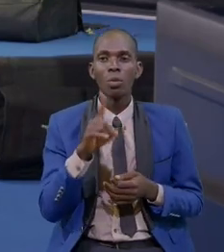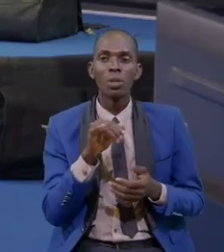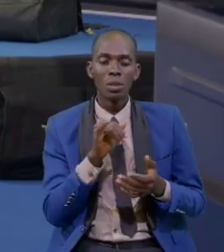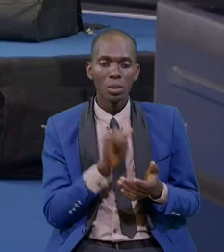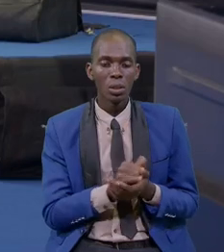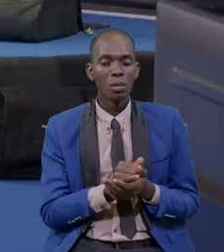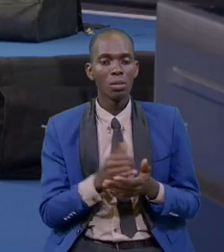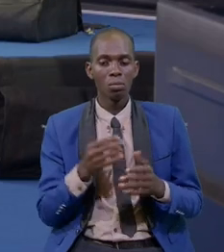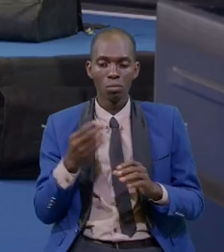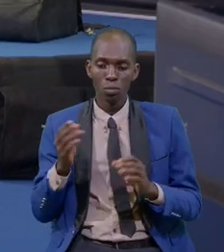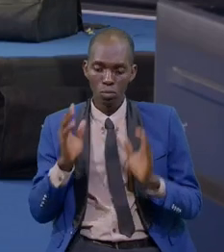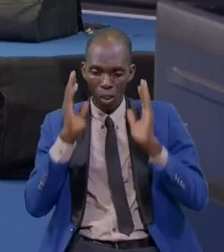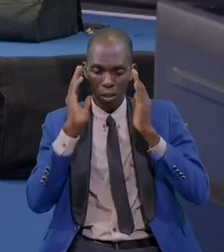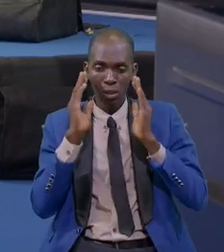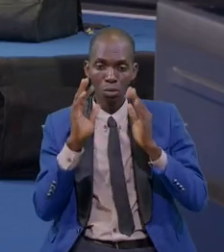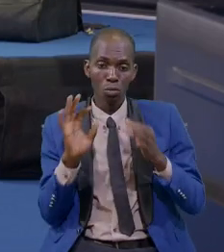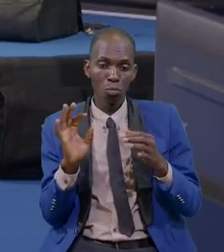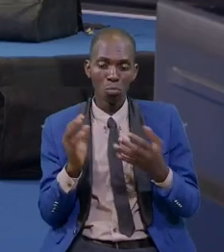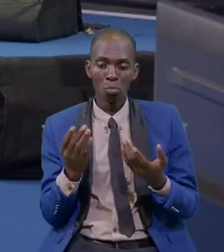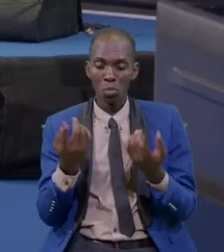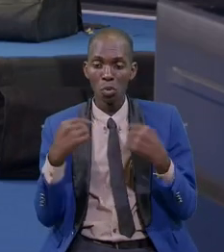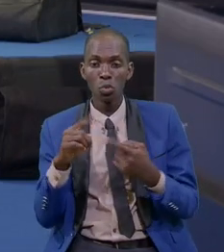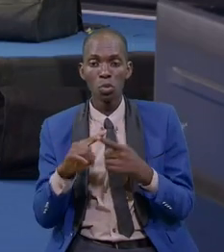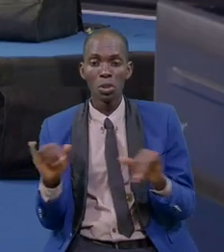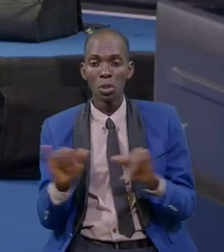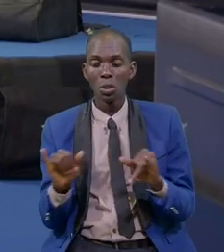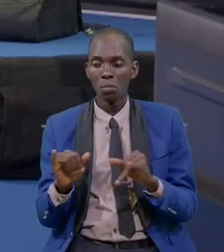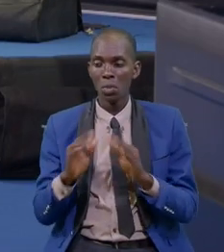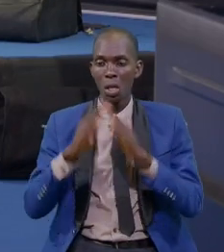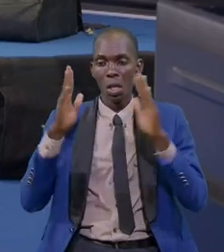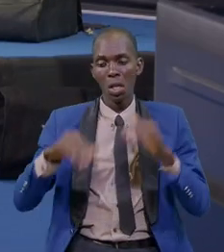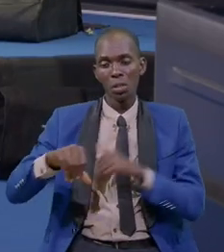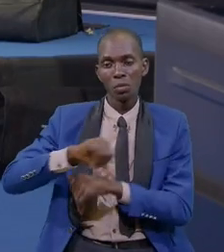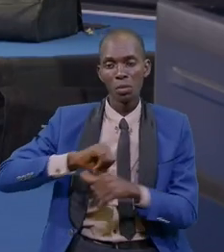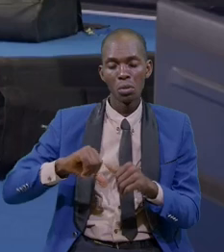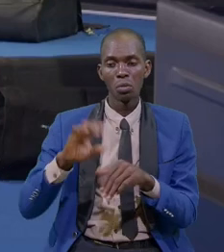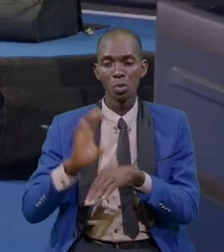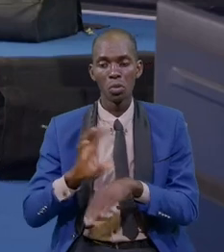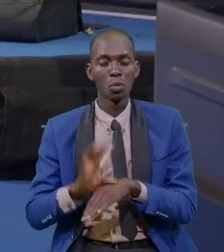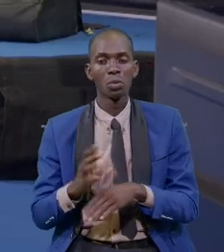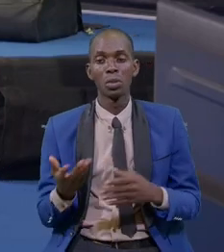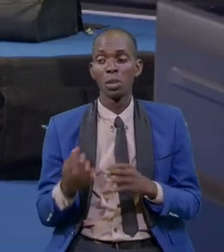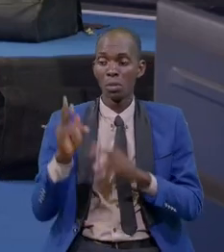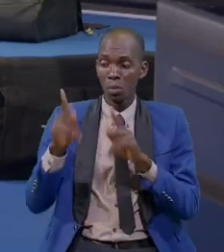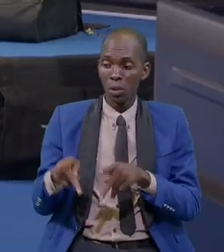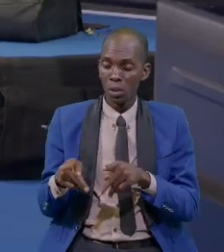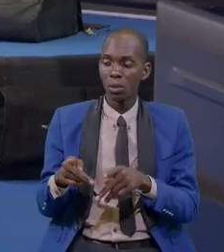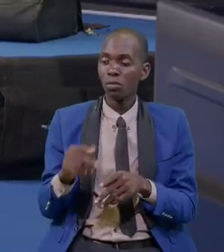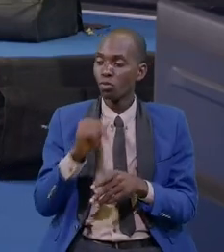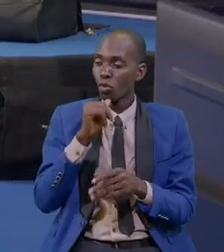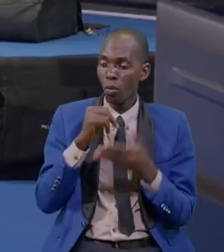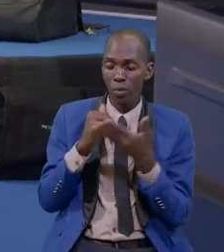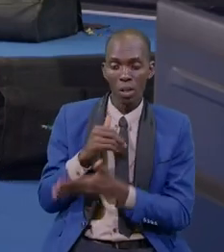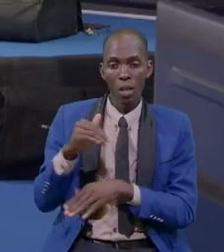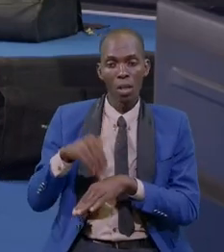à ma cellule de soins de maison. S'il n'est pas là, s'il est malade, je vais le rechercher. C'est mon voisin, parce